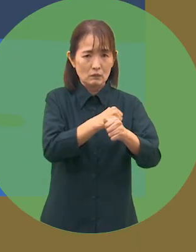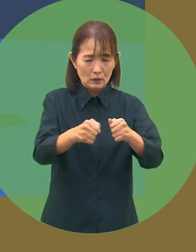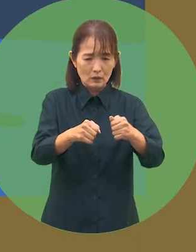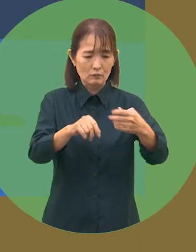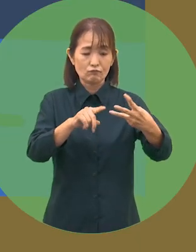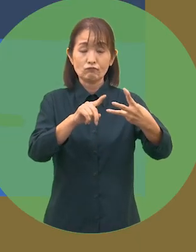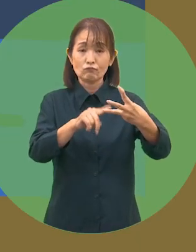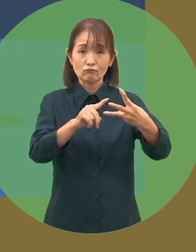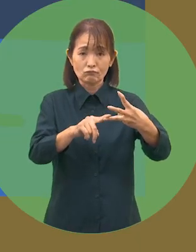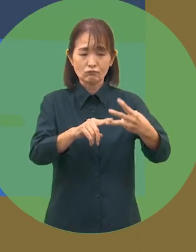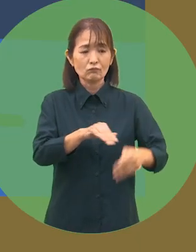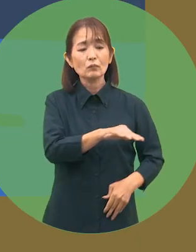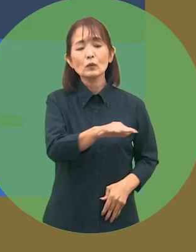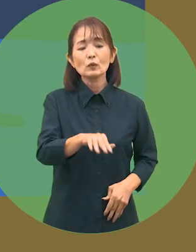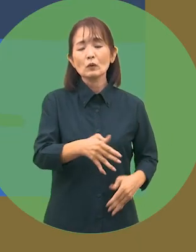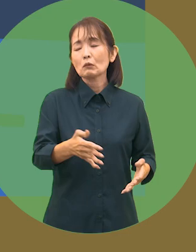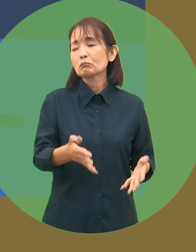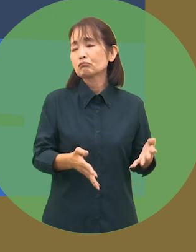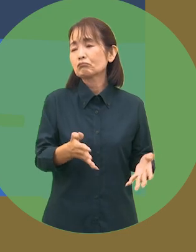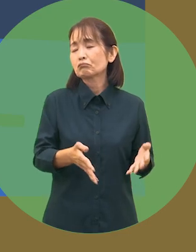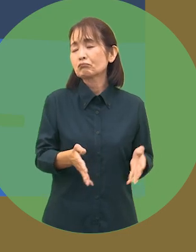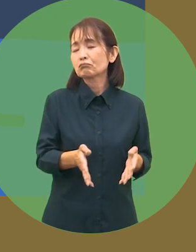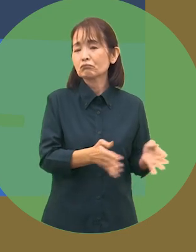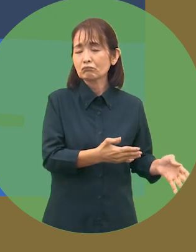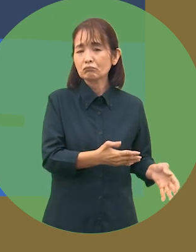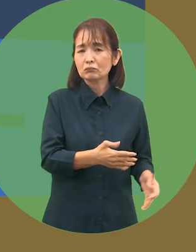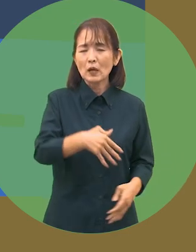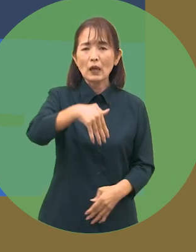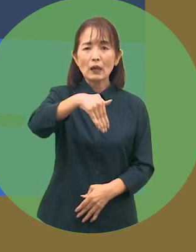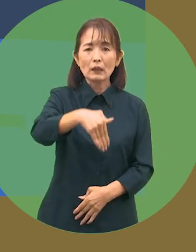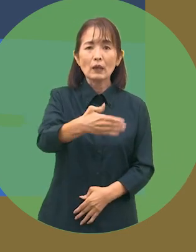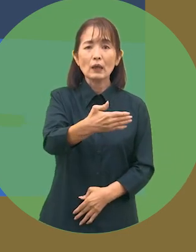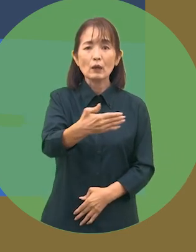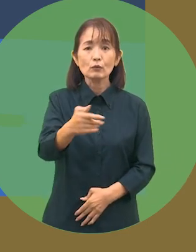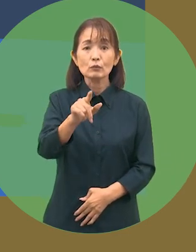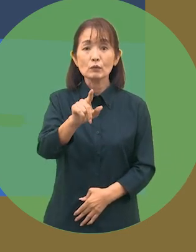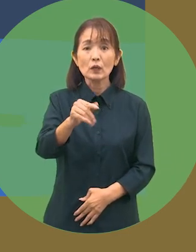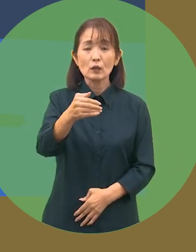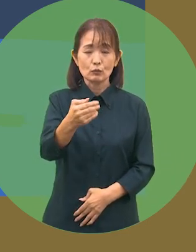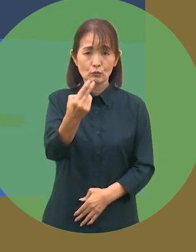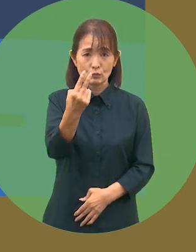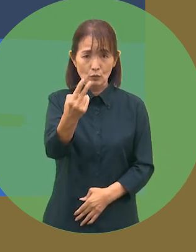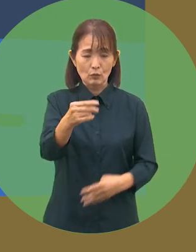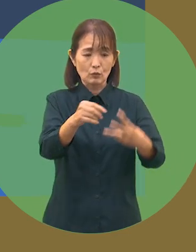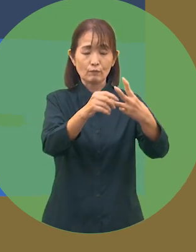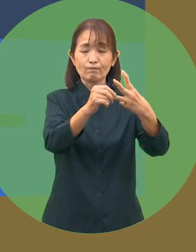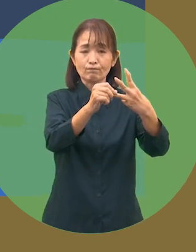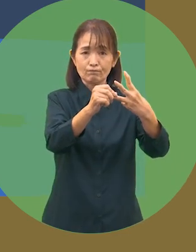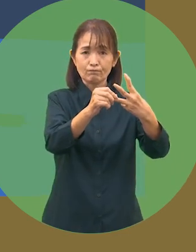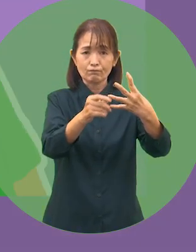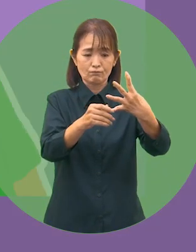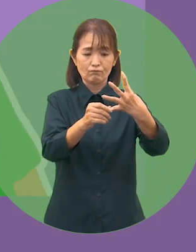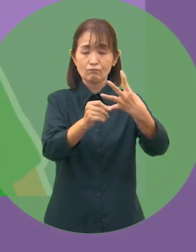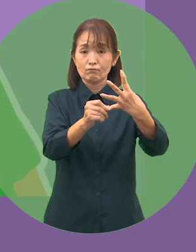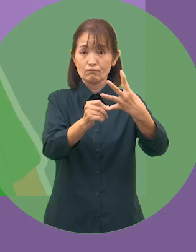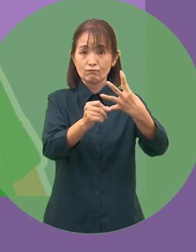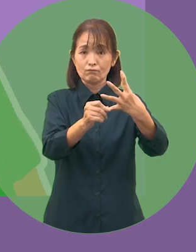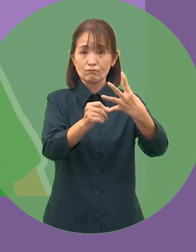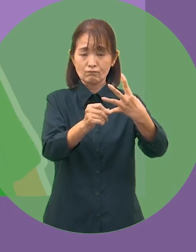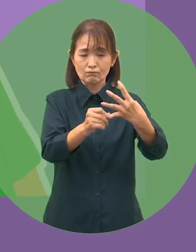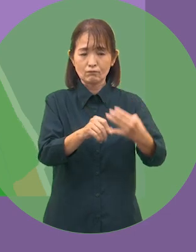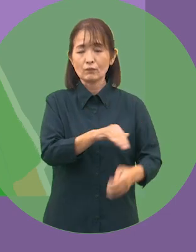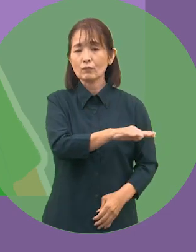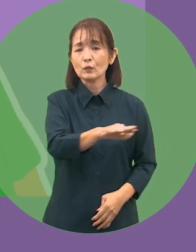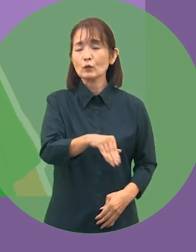切な世話をしなかったり自宅や車内などに長時間放置するネグレクト、無視した